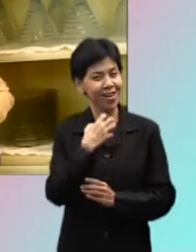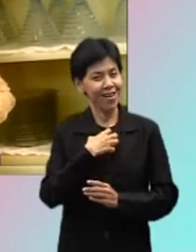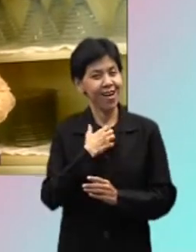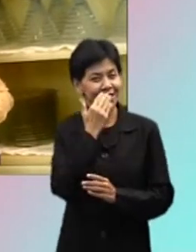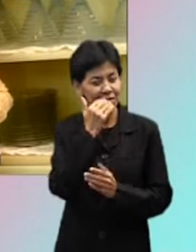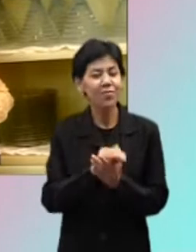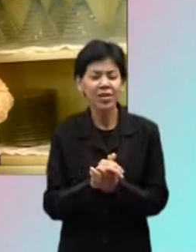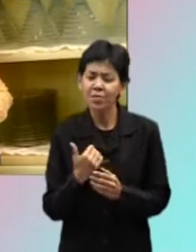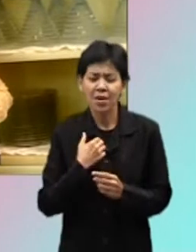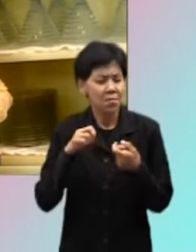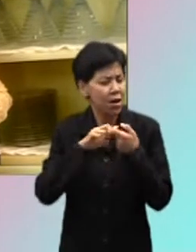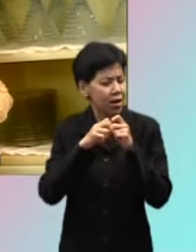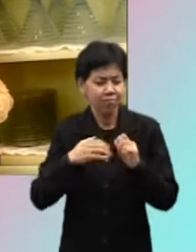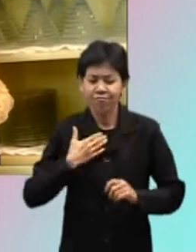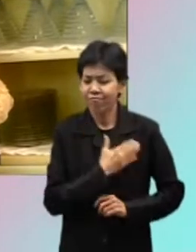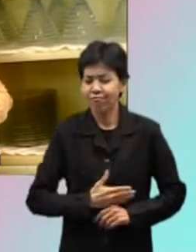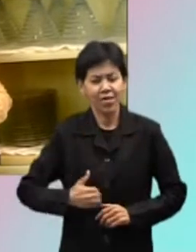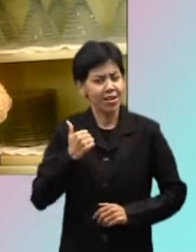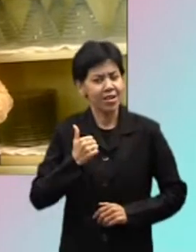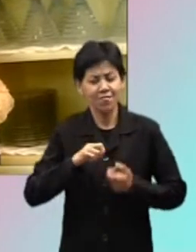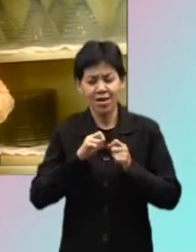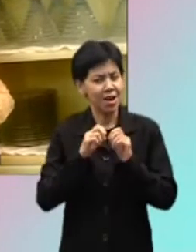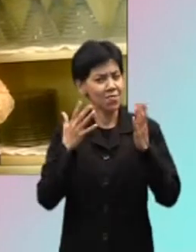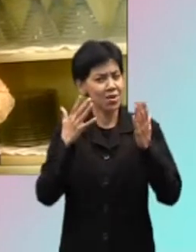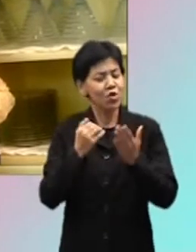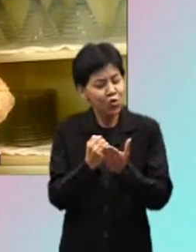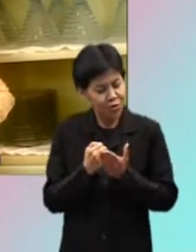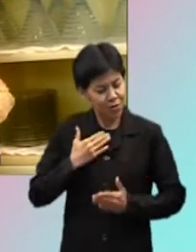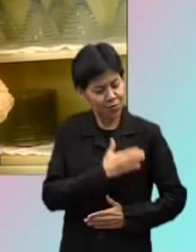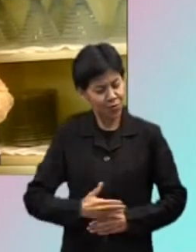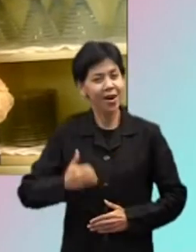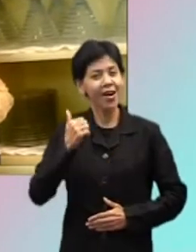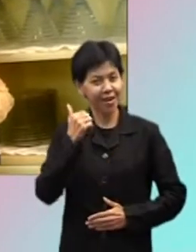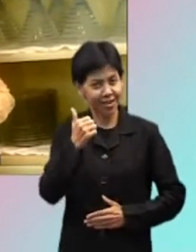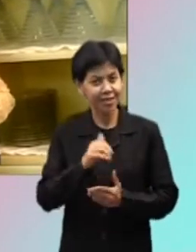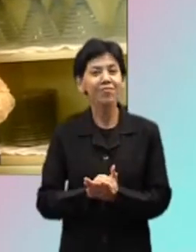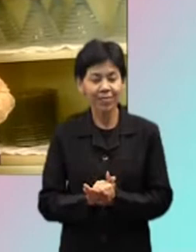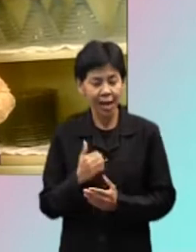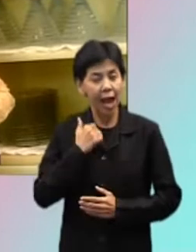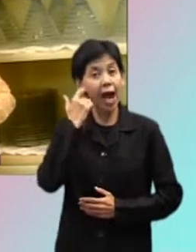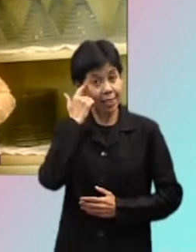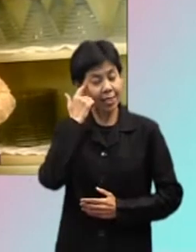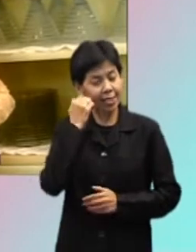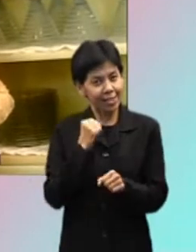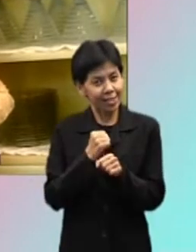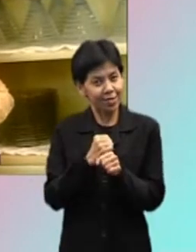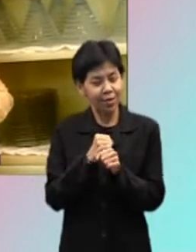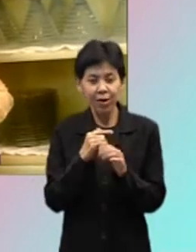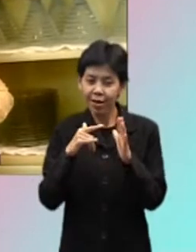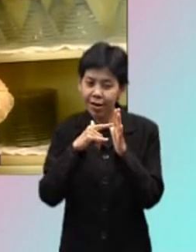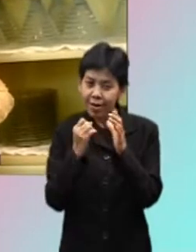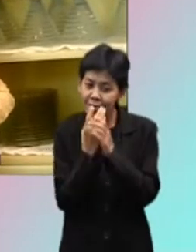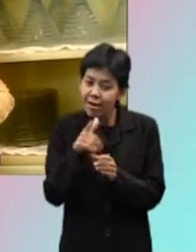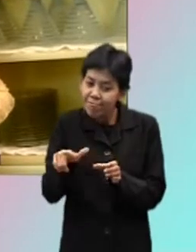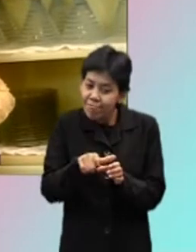ราะว่าไม่มีปัญหาในเรื่องของสุขภาพนะคะช่วยในเรื่องของสุขภาพด้วยก็เลยทำให้คิดว่าน่าจะมีไอศกรีมตร